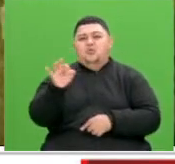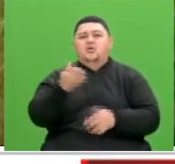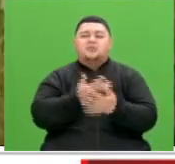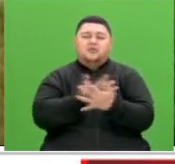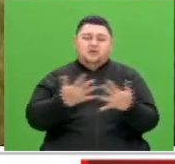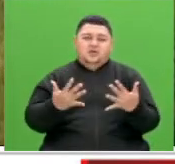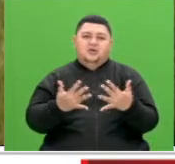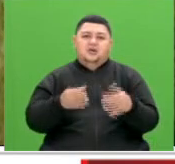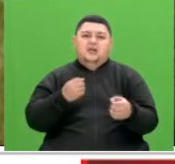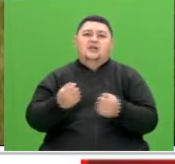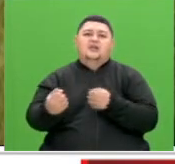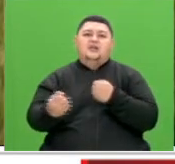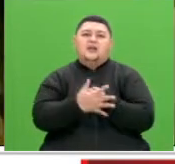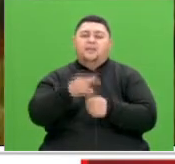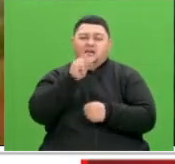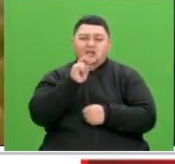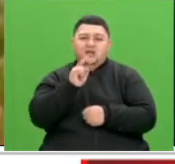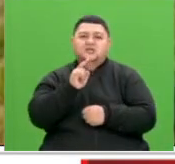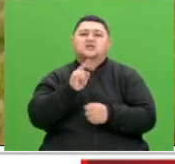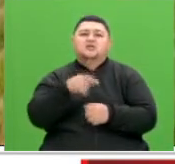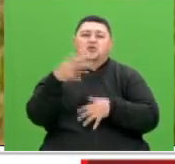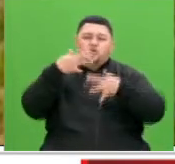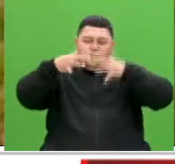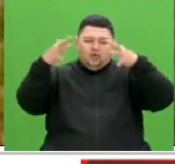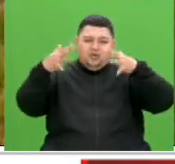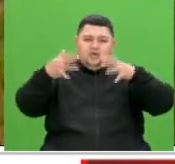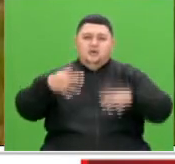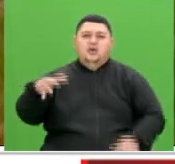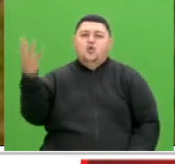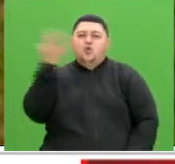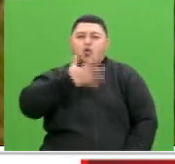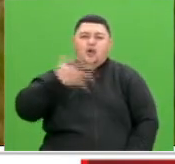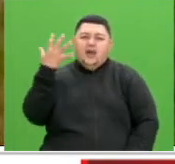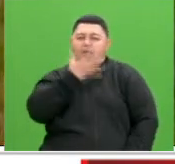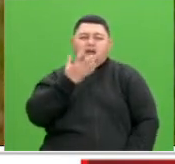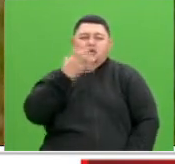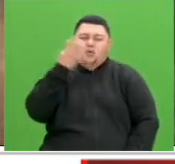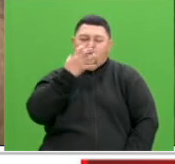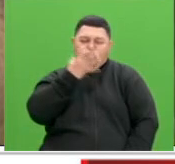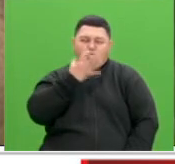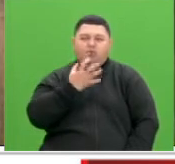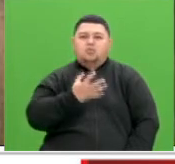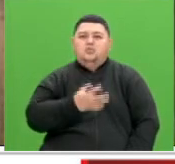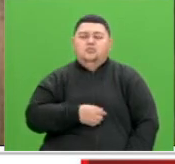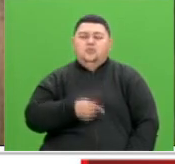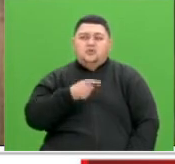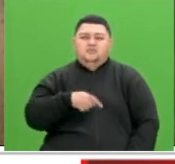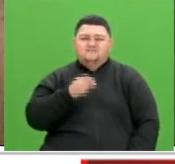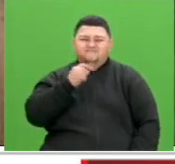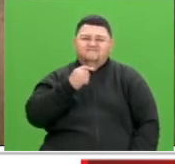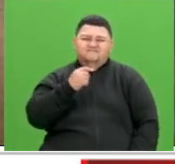terkena dampak dari kabut asap ini. Udara di kota Palembang dan beberapa wilayah Sumatera Selatan